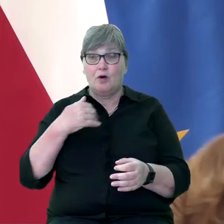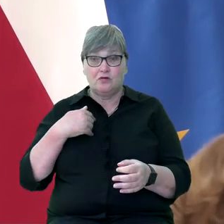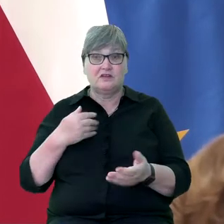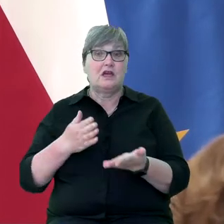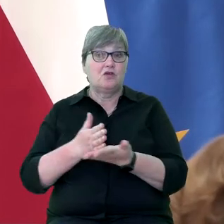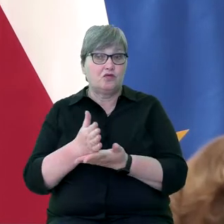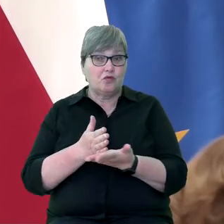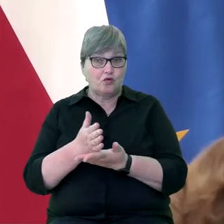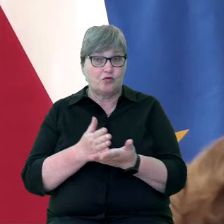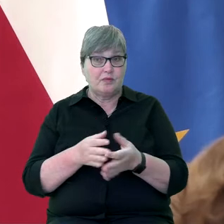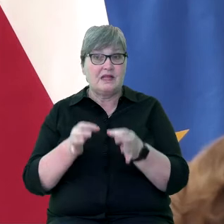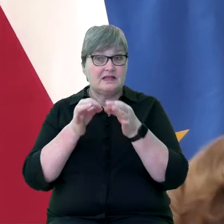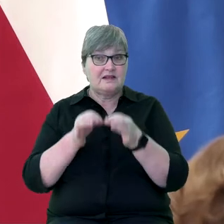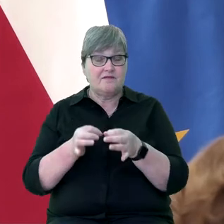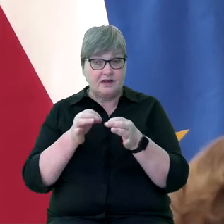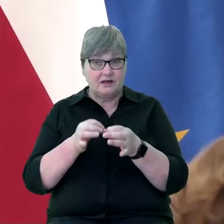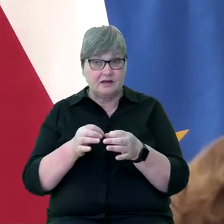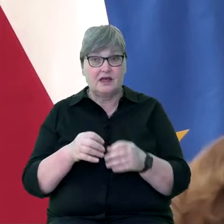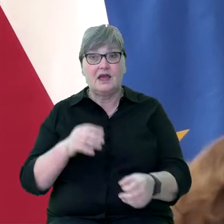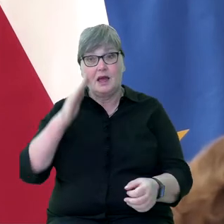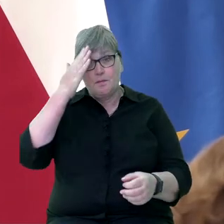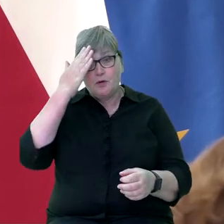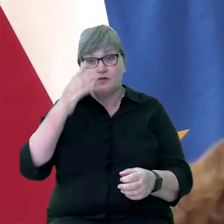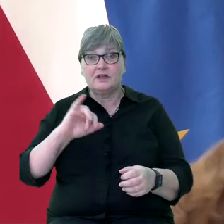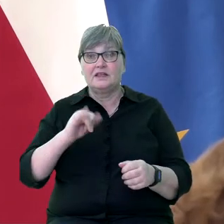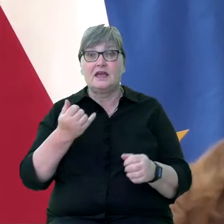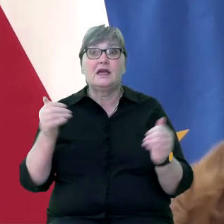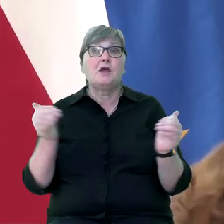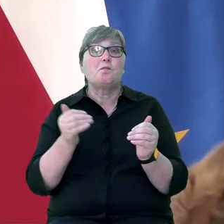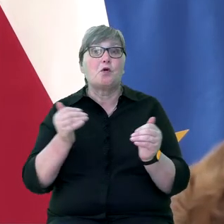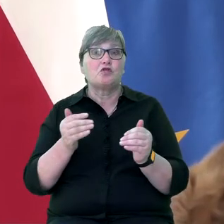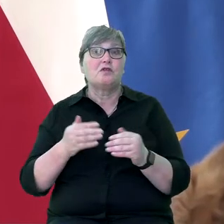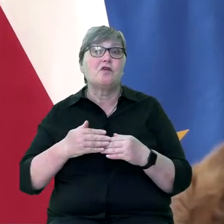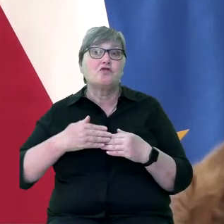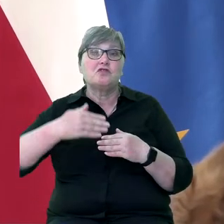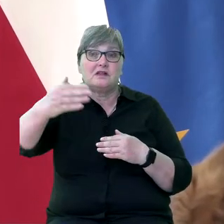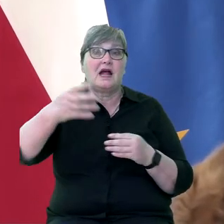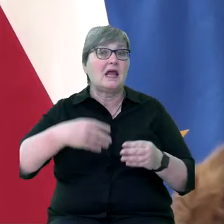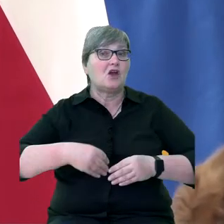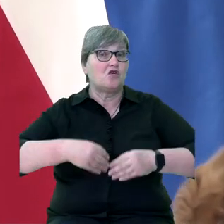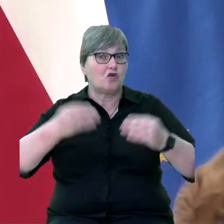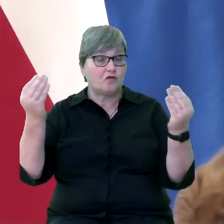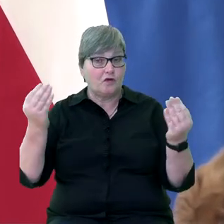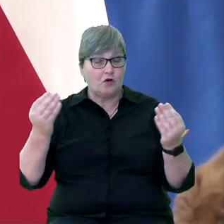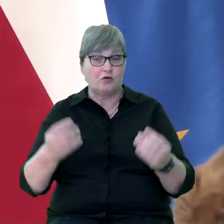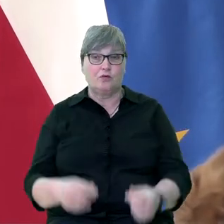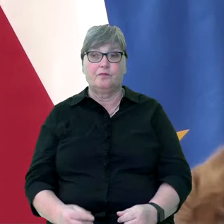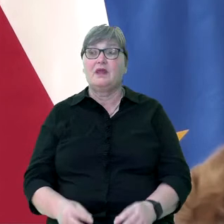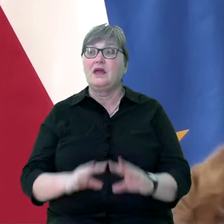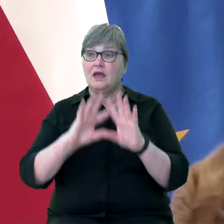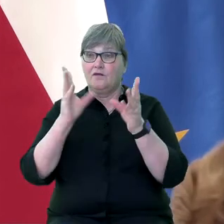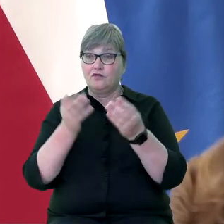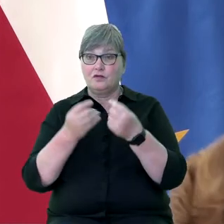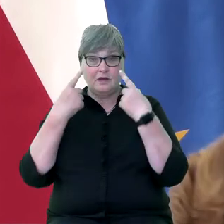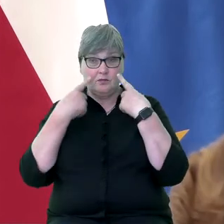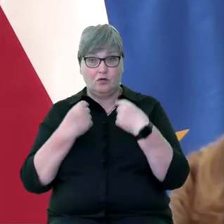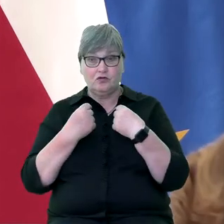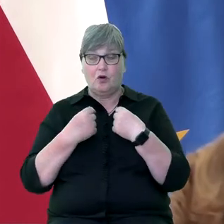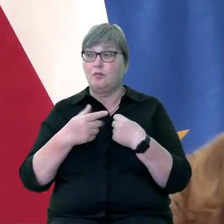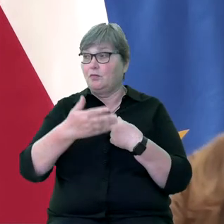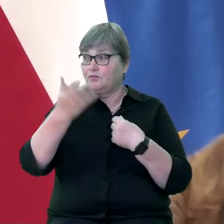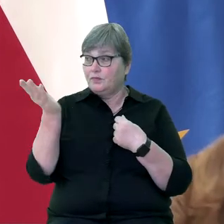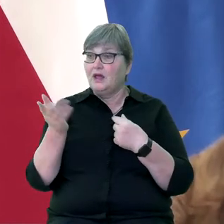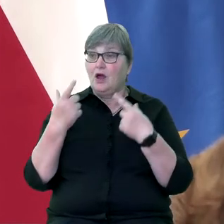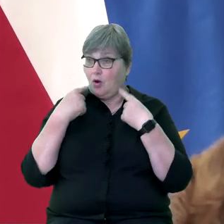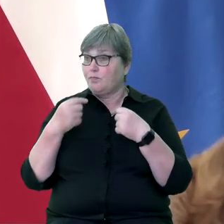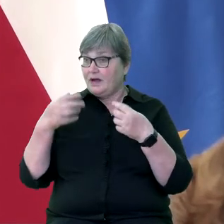także poznania perspektyw, które się przed nią otwierają. Wszystkim Państwu obecnym na sali oraz oglądającym